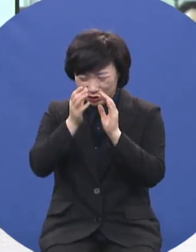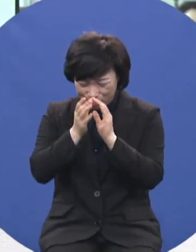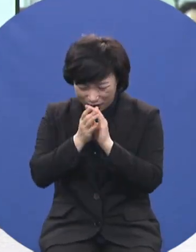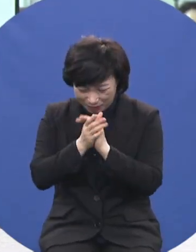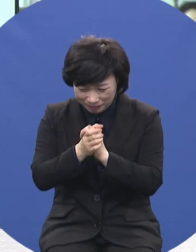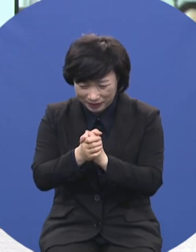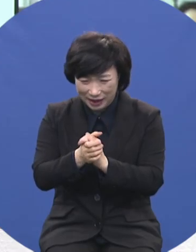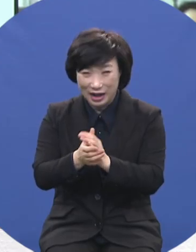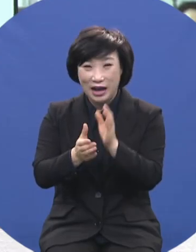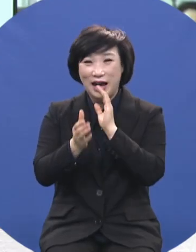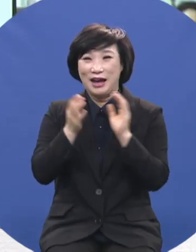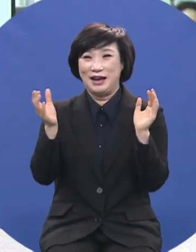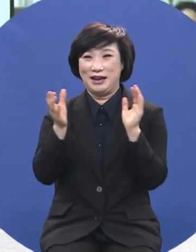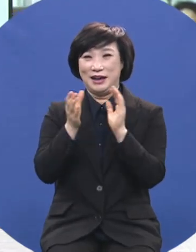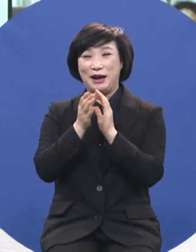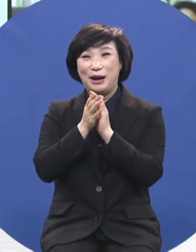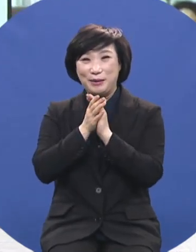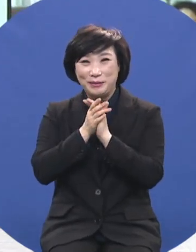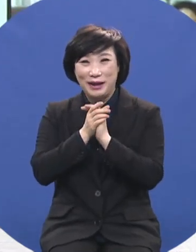이름으로 기도드리옵나이다.